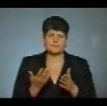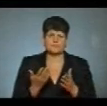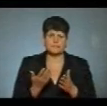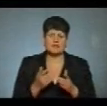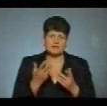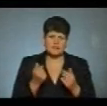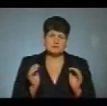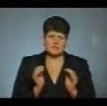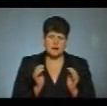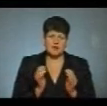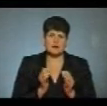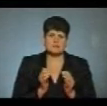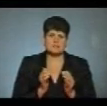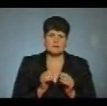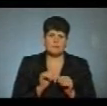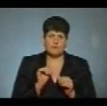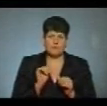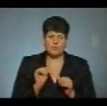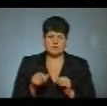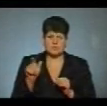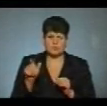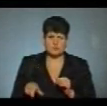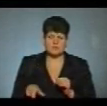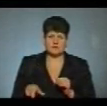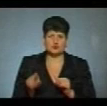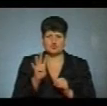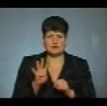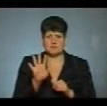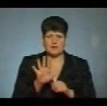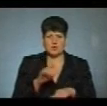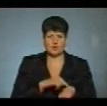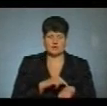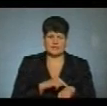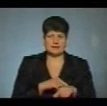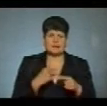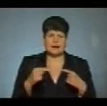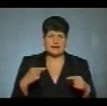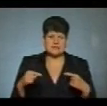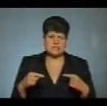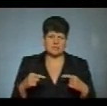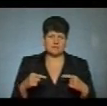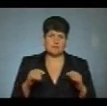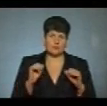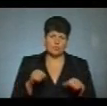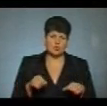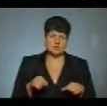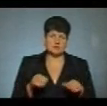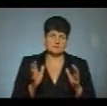Так, зберігається за межами організму людини, зберігається 4-5 годин. На тих чи інших предметах може